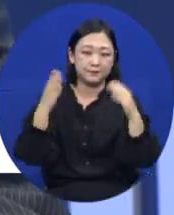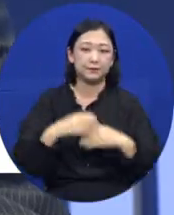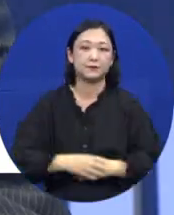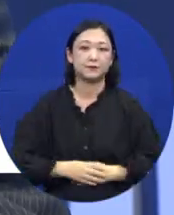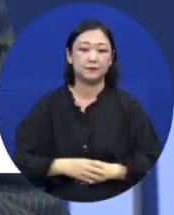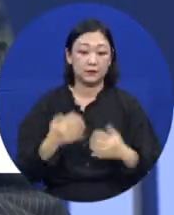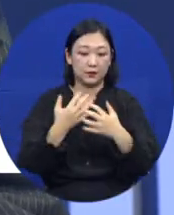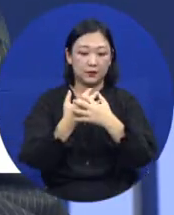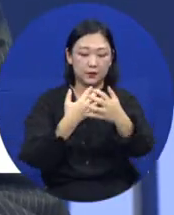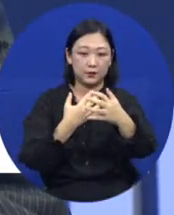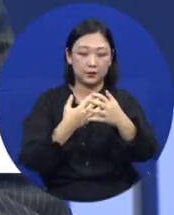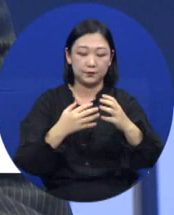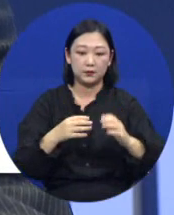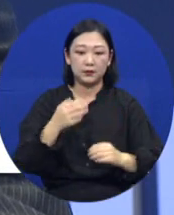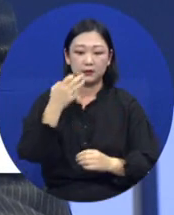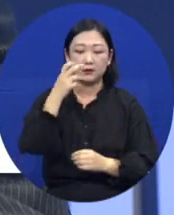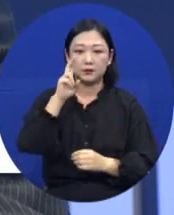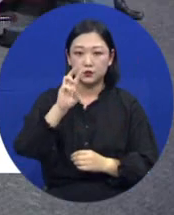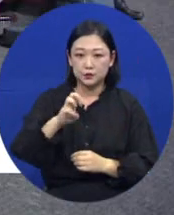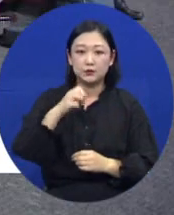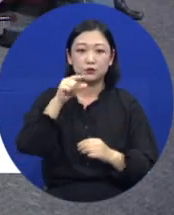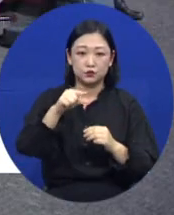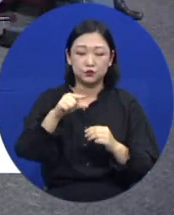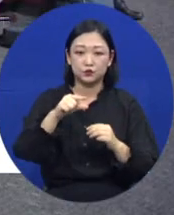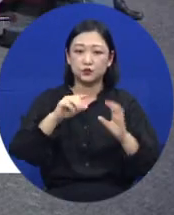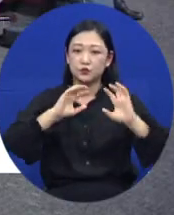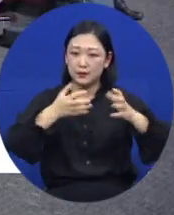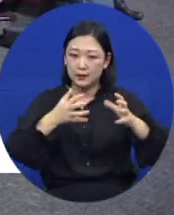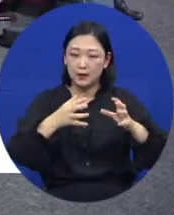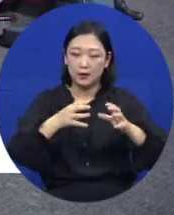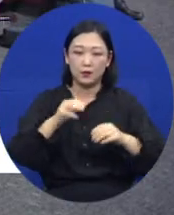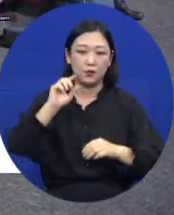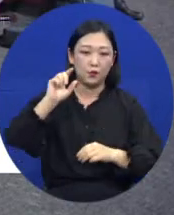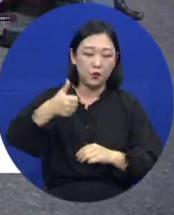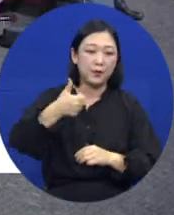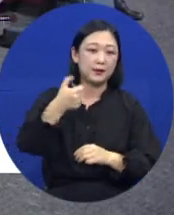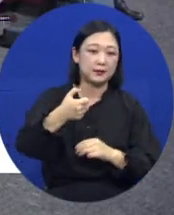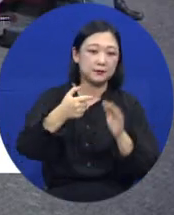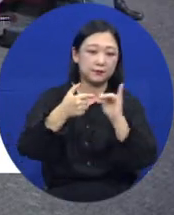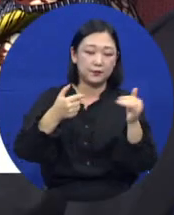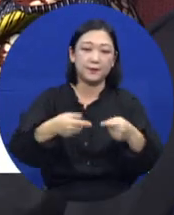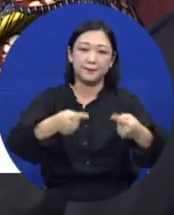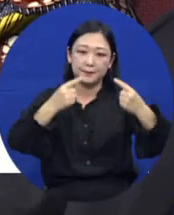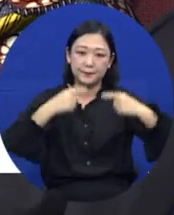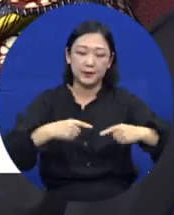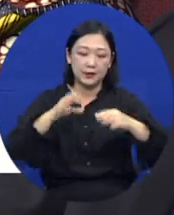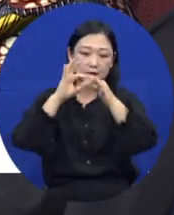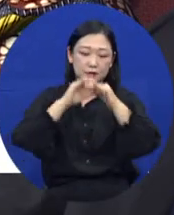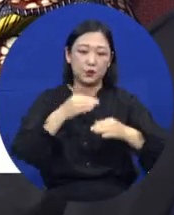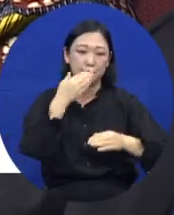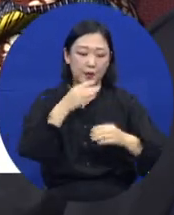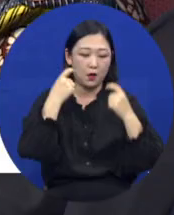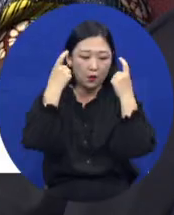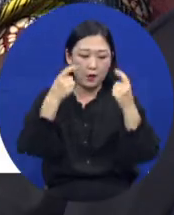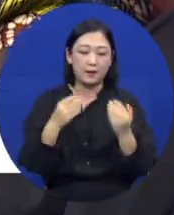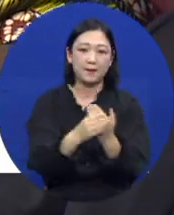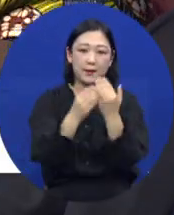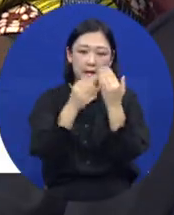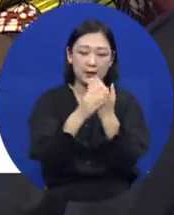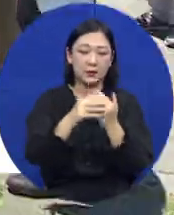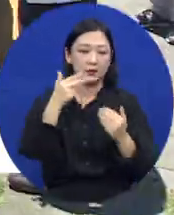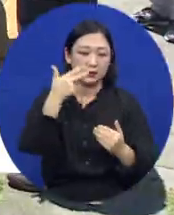전세계에 50 국 애국가 550여 명이 참여해 외 지질공원 의 지속가능한 관광과 발전 등